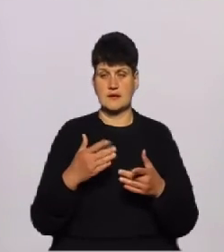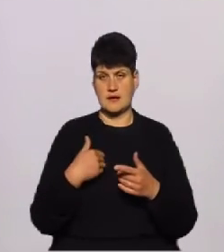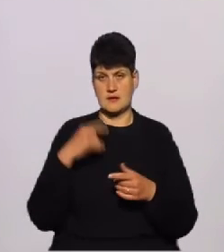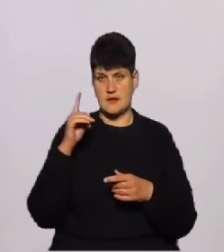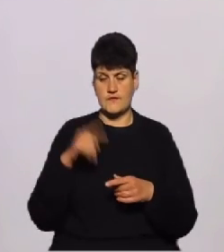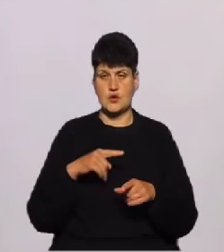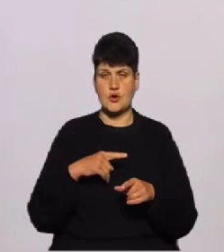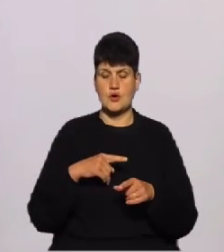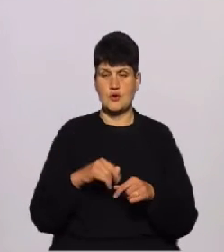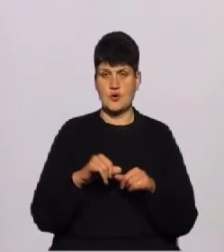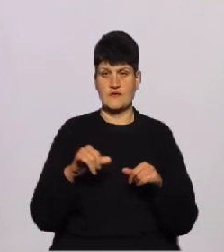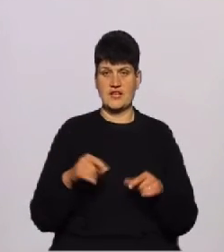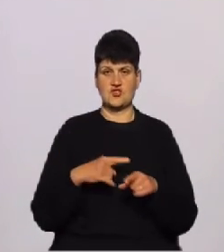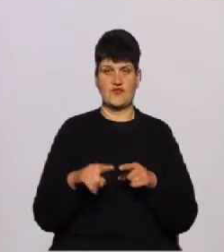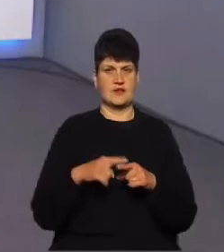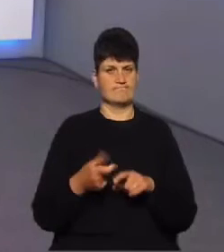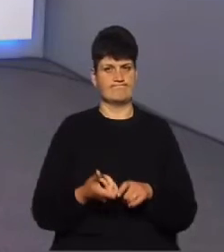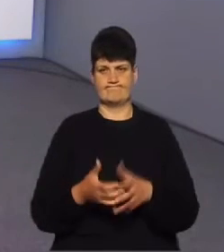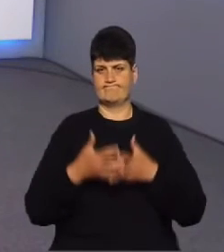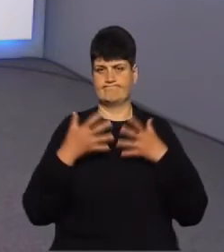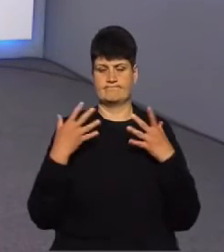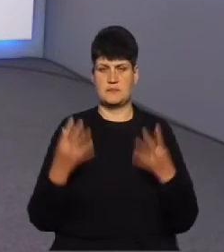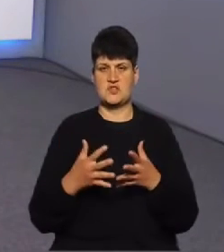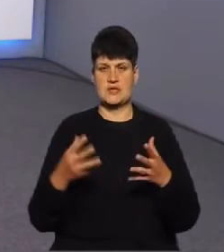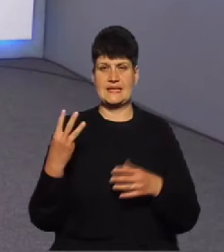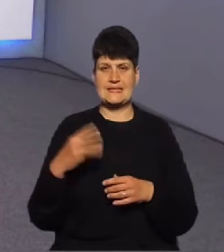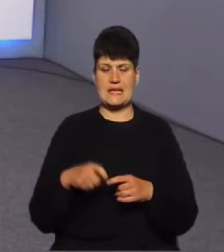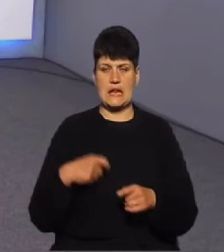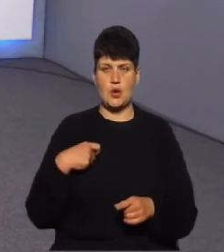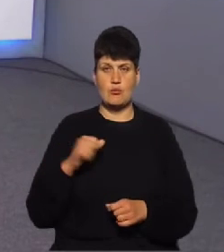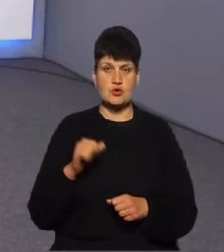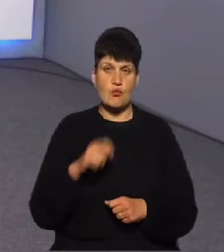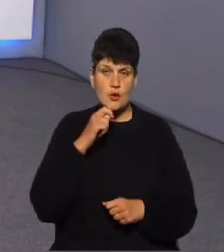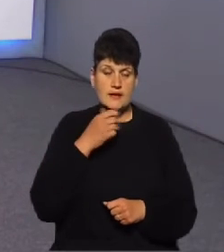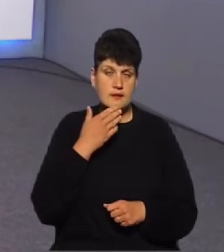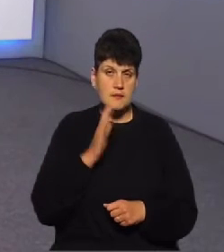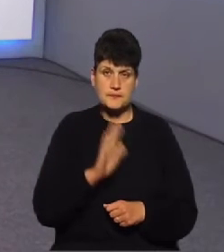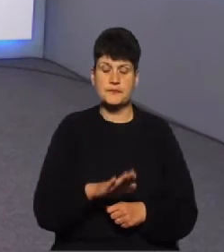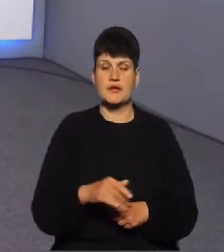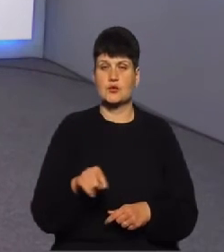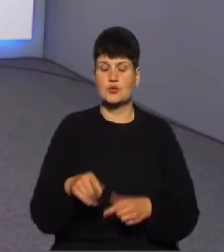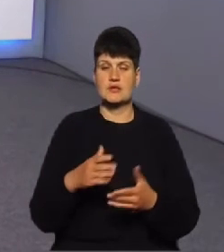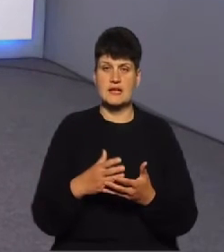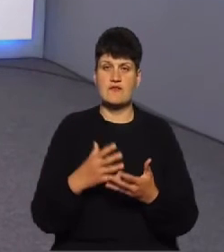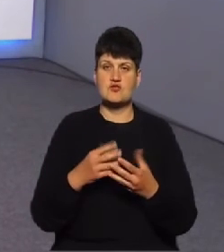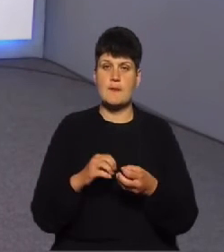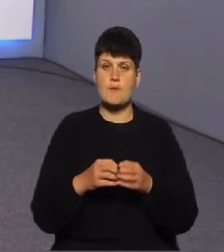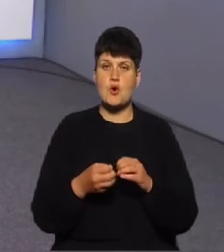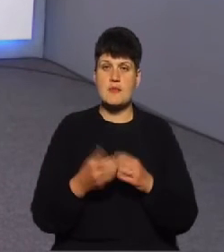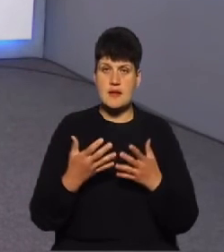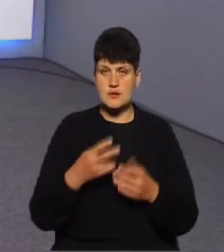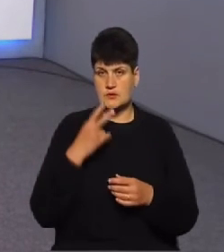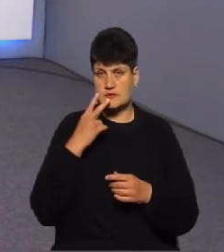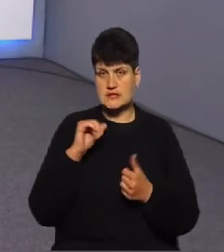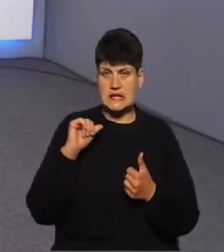швидкість значно більшу за 30 кілометрів, можливо, в Україні їх просто ще немає. Тобто тут є вже певна проблема, якщо заглядати на випередження, в